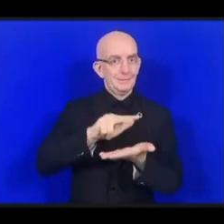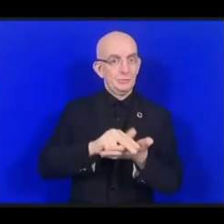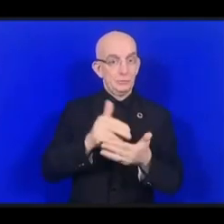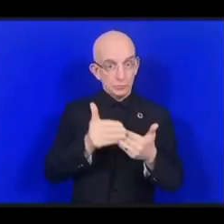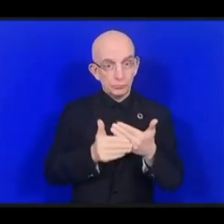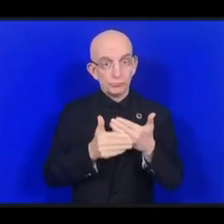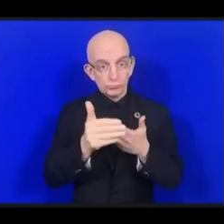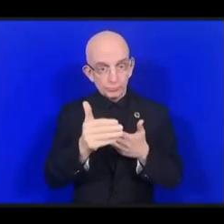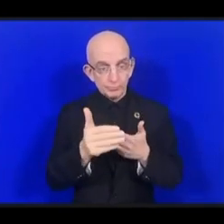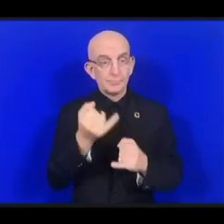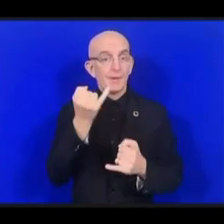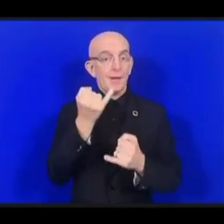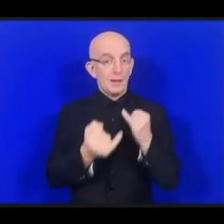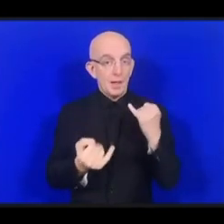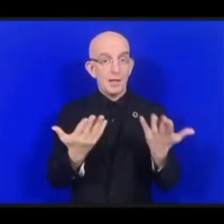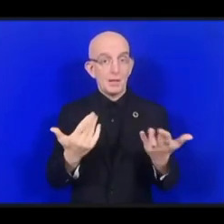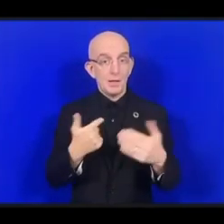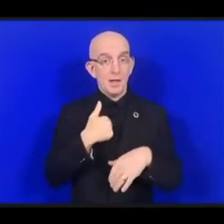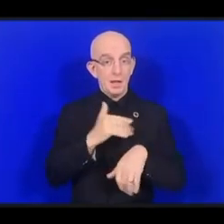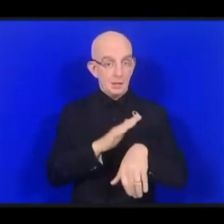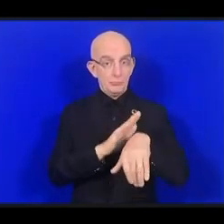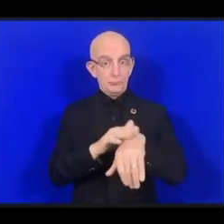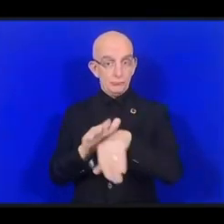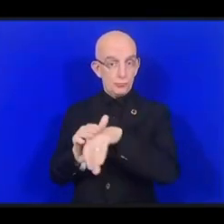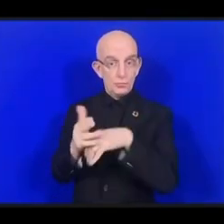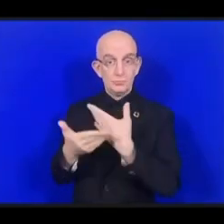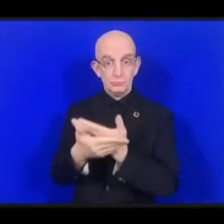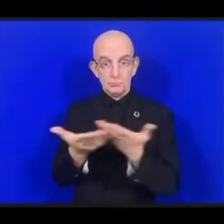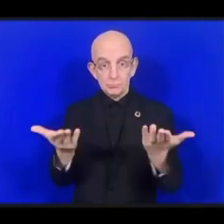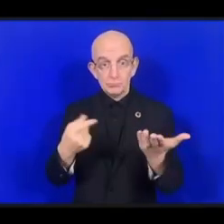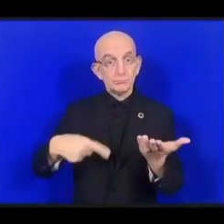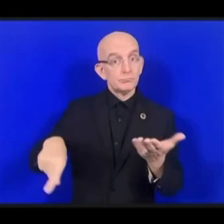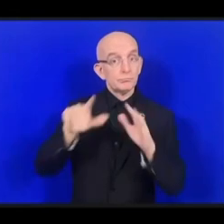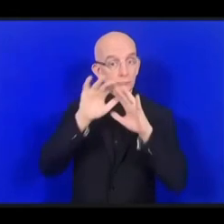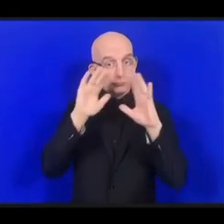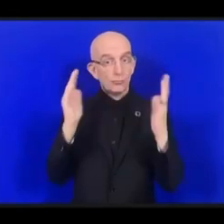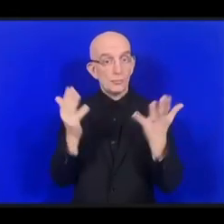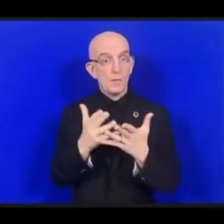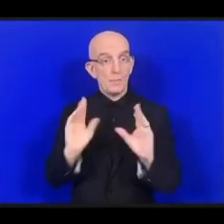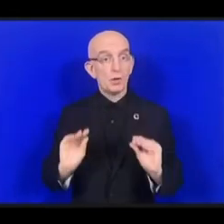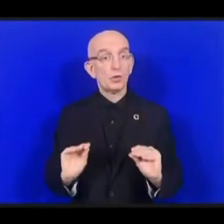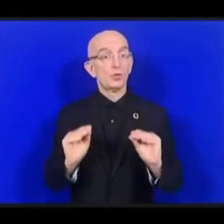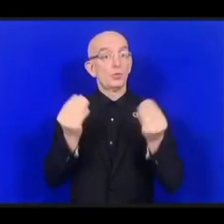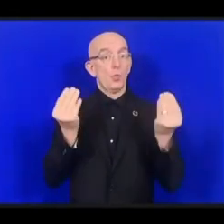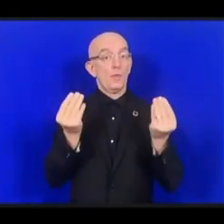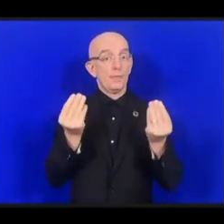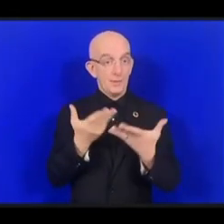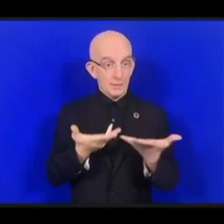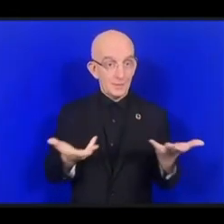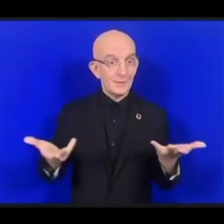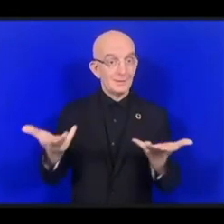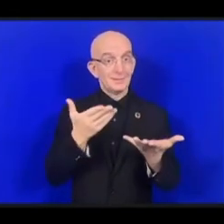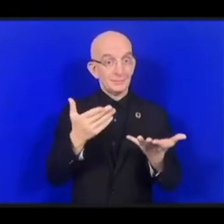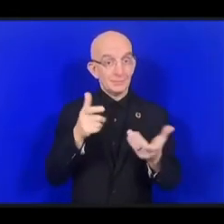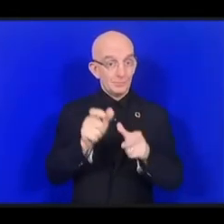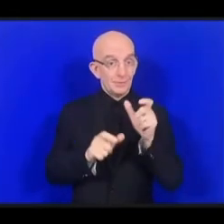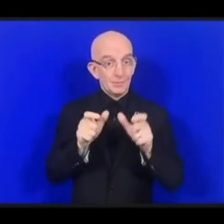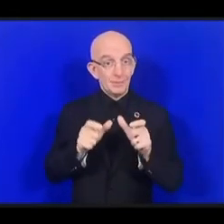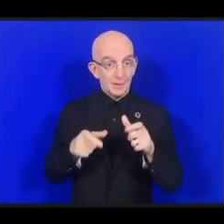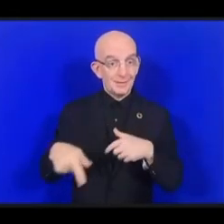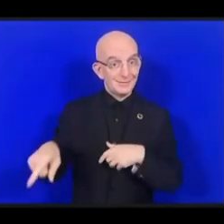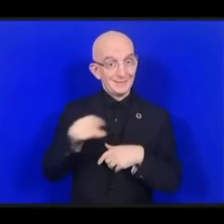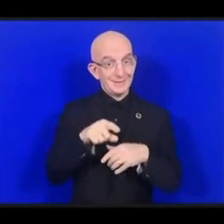さん私たちが望むインターネットは私たちに与えられていません私たちは作らなければいけません自分の手で